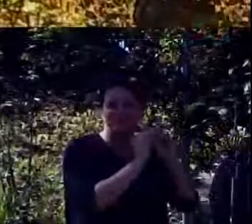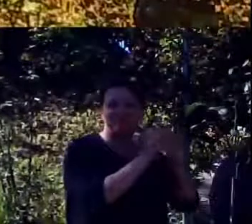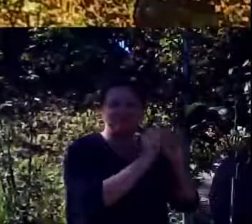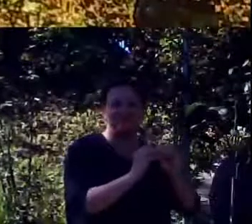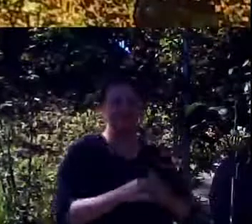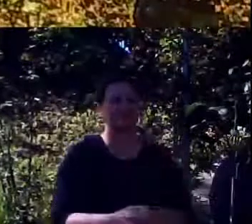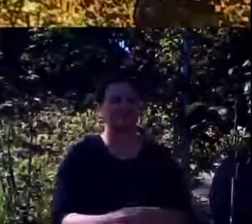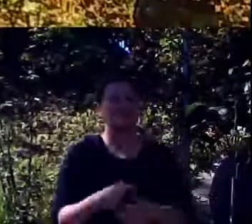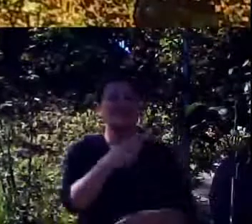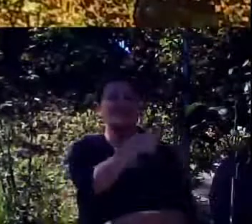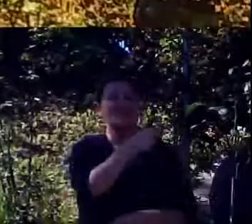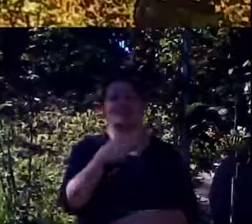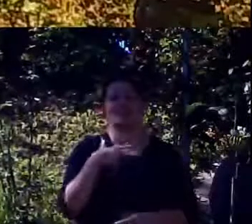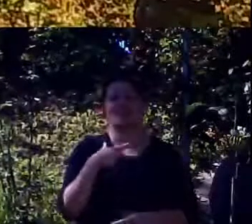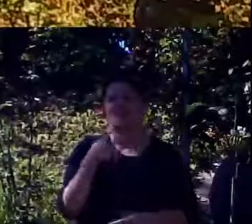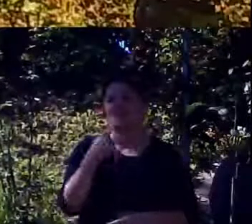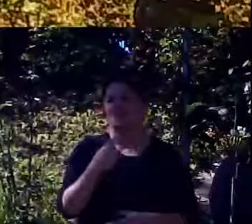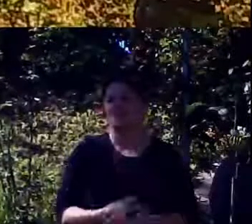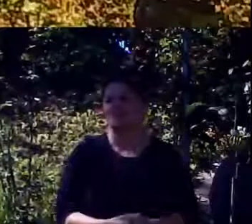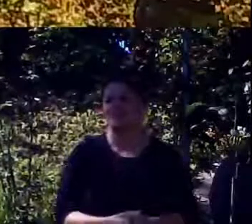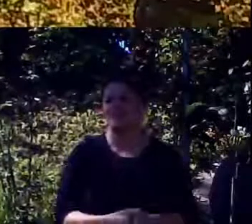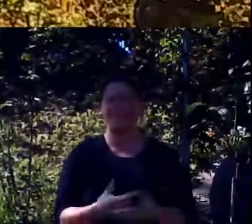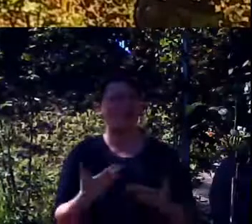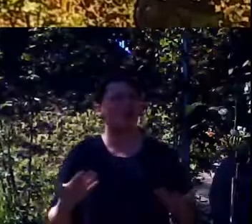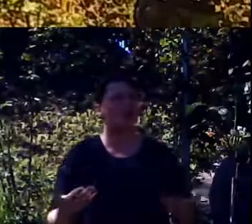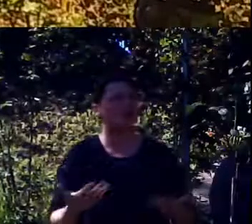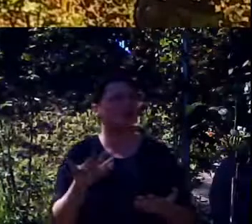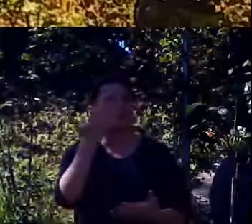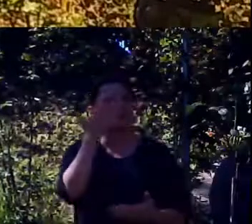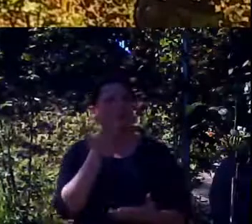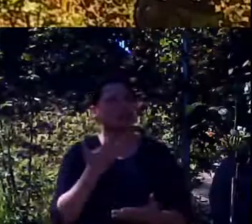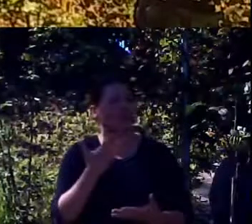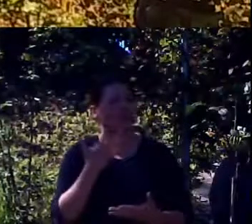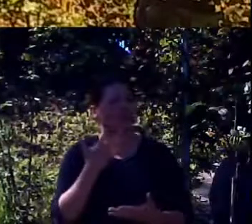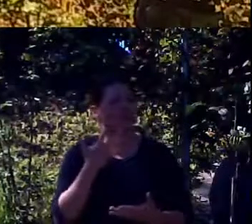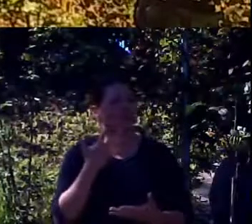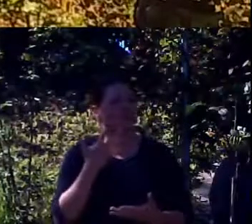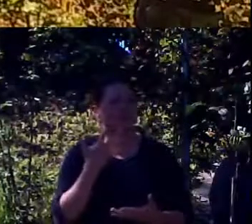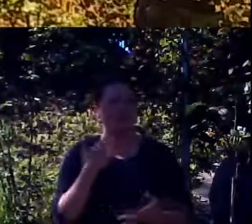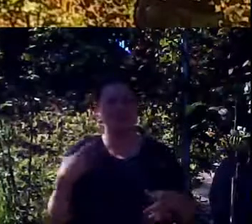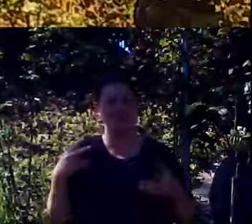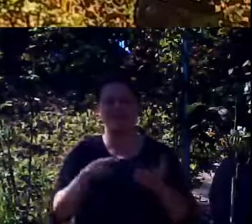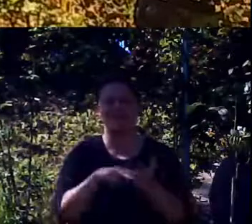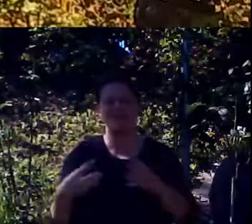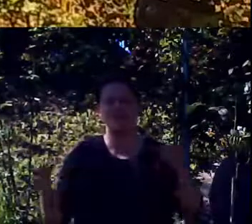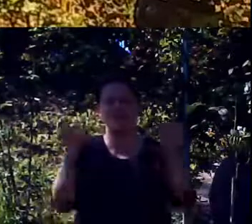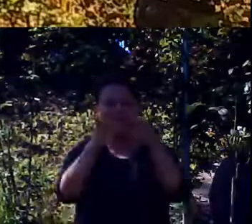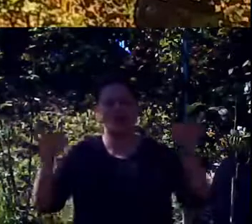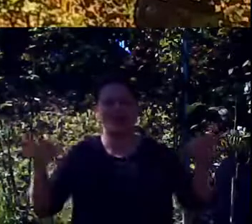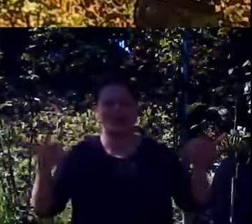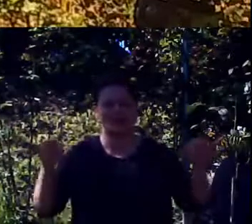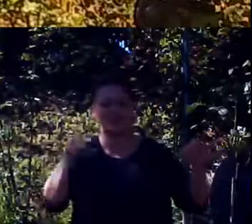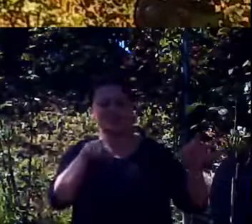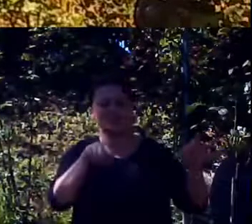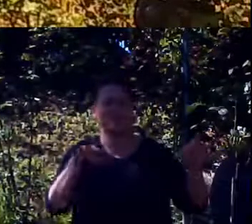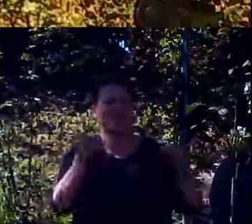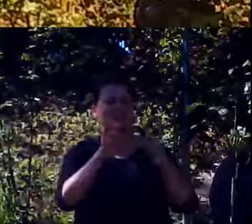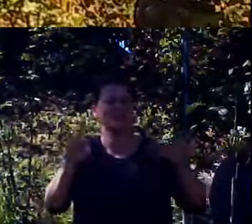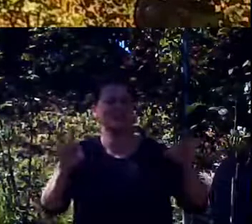vorrei oggi partire da questa espressione che abbiamo ascoltato nel vangelo